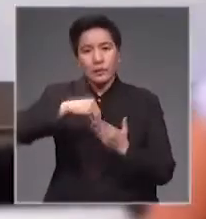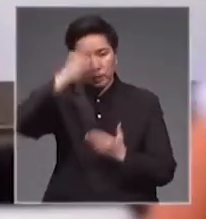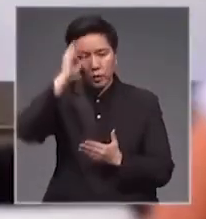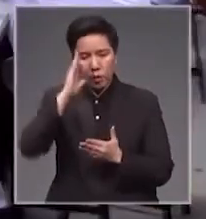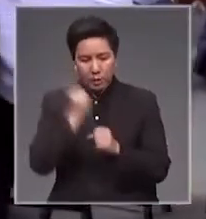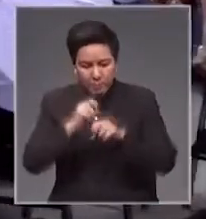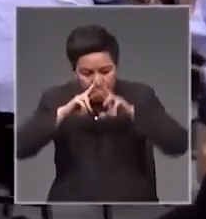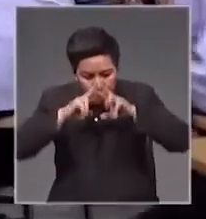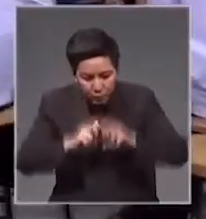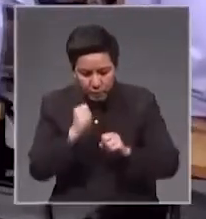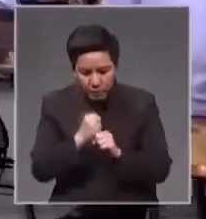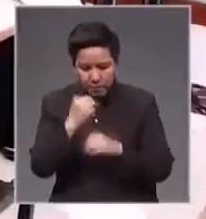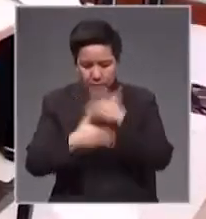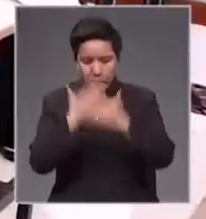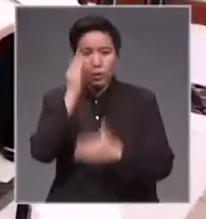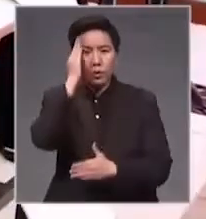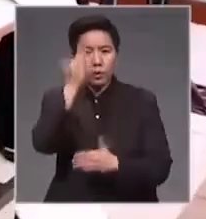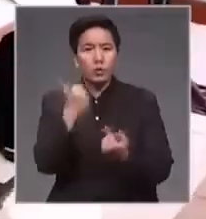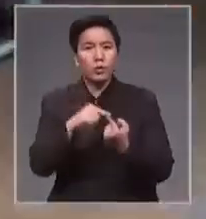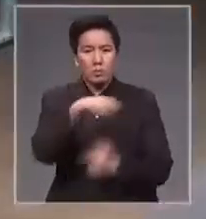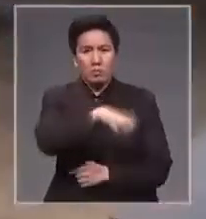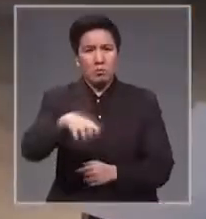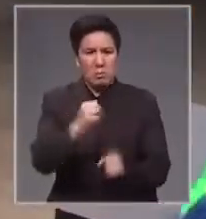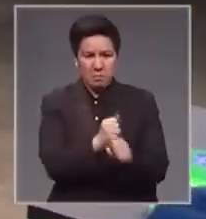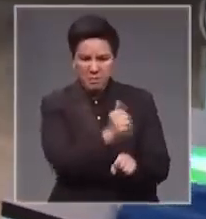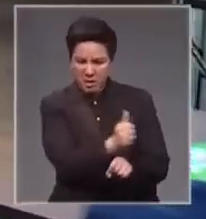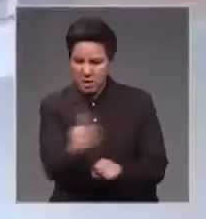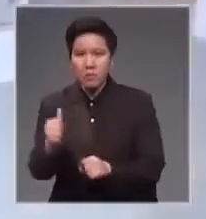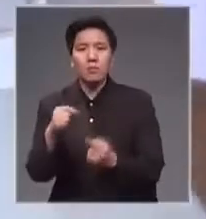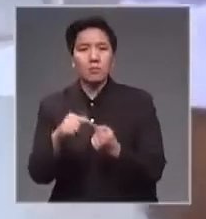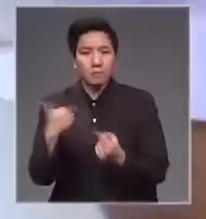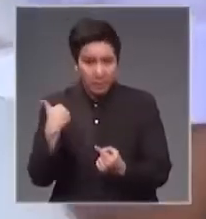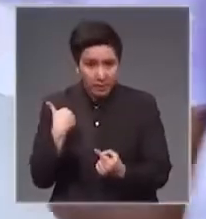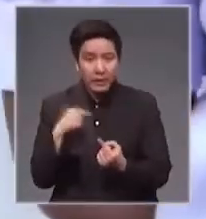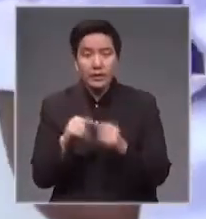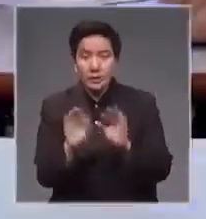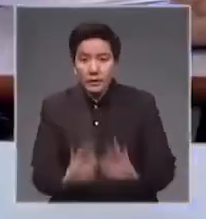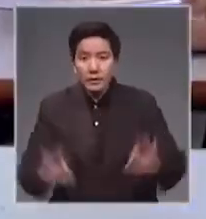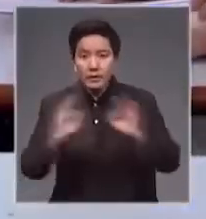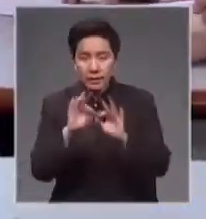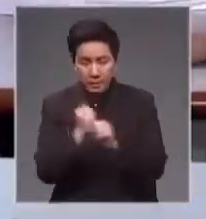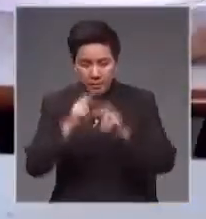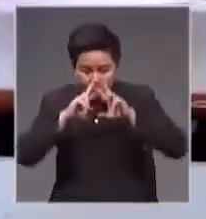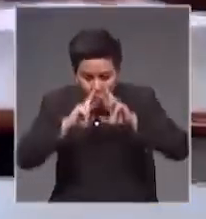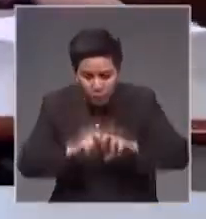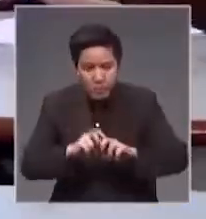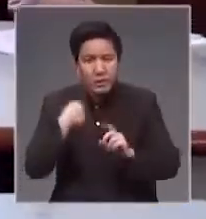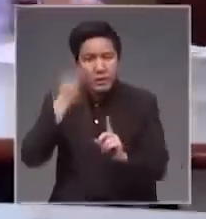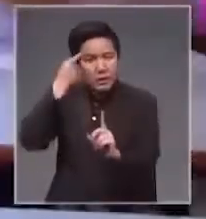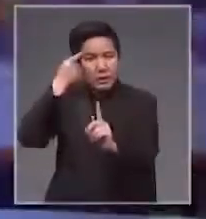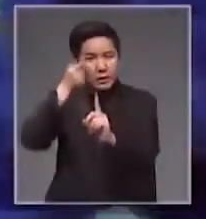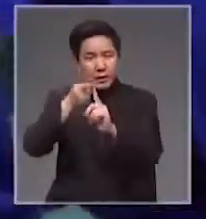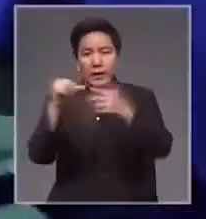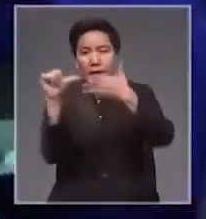ากยิ่งขึ้นซึ่งหลายแห่งทำได้ดีมากสิ่งที่สำคัญที่สุดขอให้งานวิจัยเหล่านั้นมีทิศทางเพื่อแก้ปัญหาของชาติของพี่น้องประ